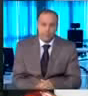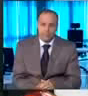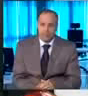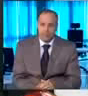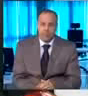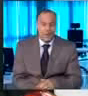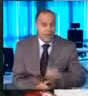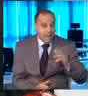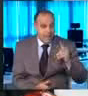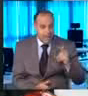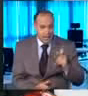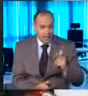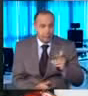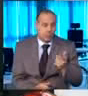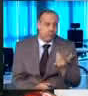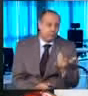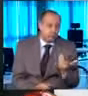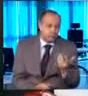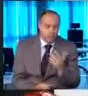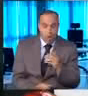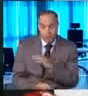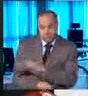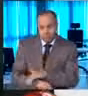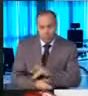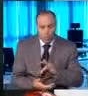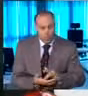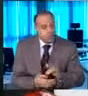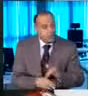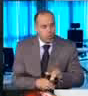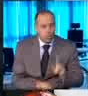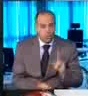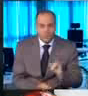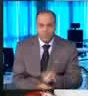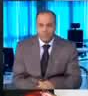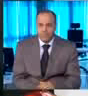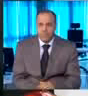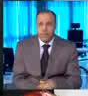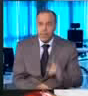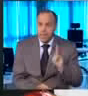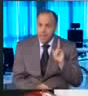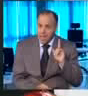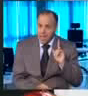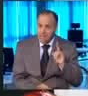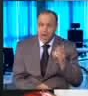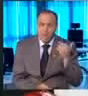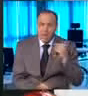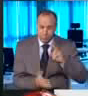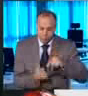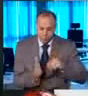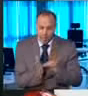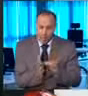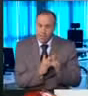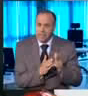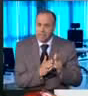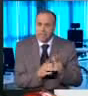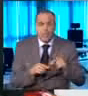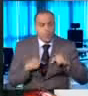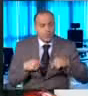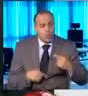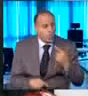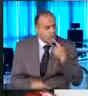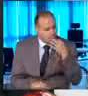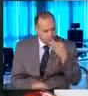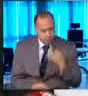على حساب طبقة الشغيلة وحساب الأجراء بصفة عامة، وحتى اتفاق قرطاج ينص على أن حكومة السيد يوسف الشاهد